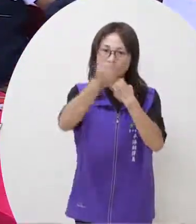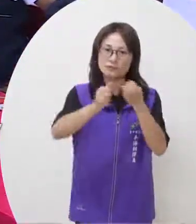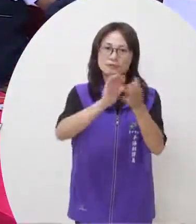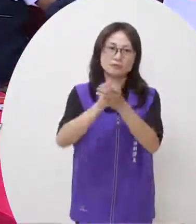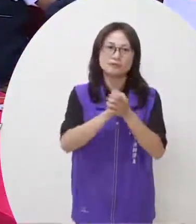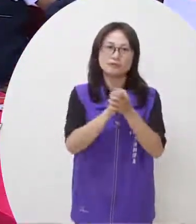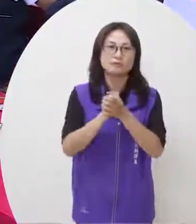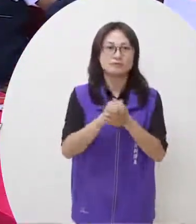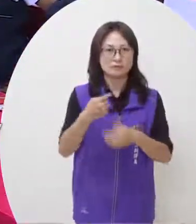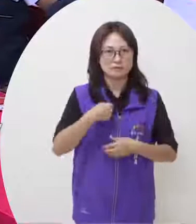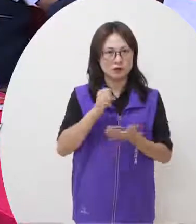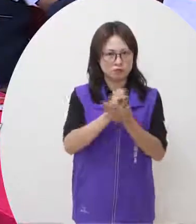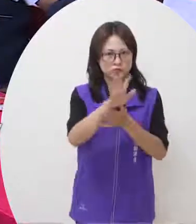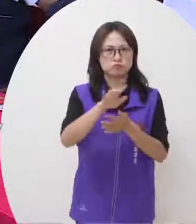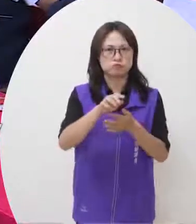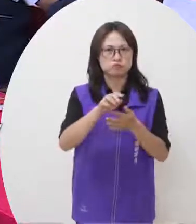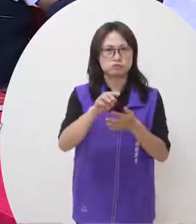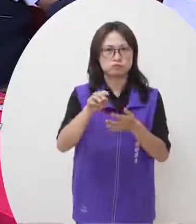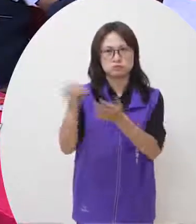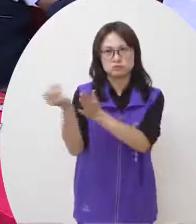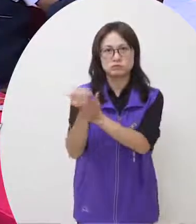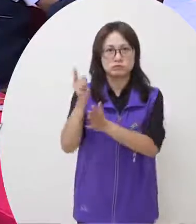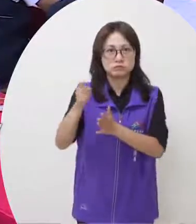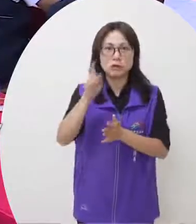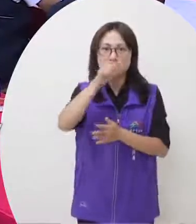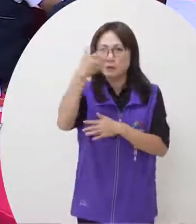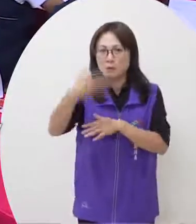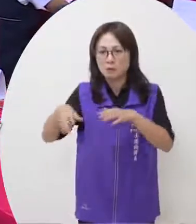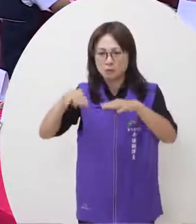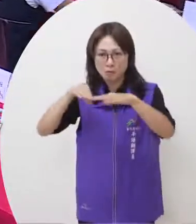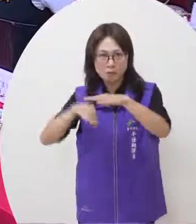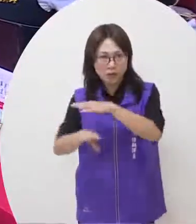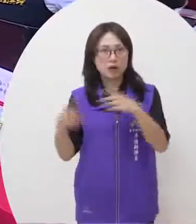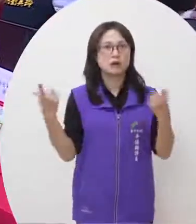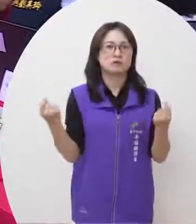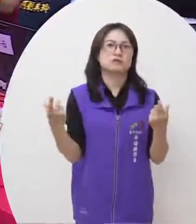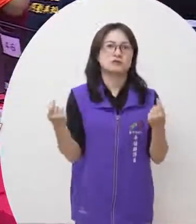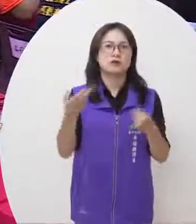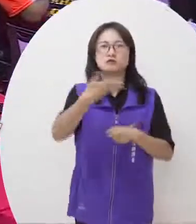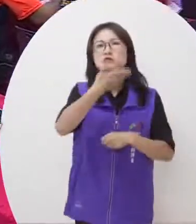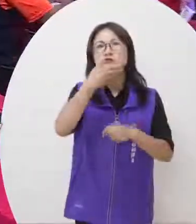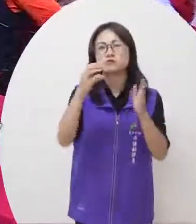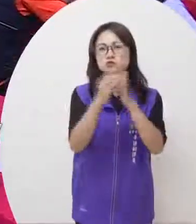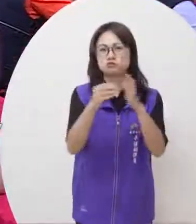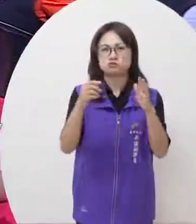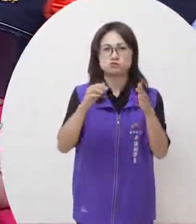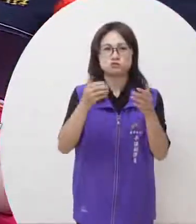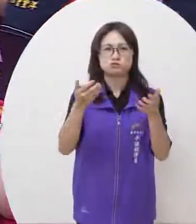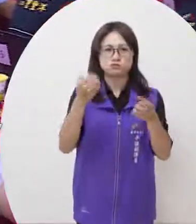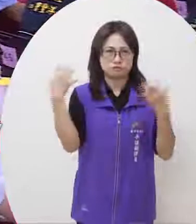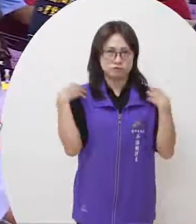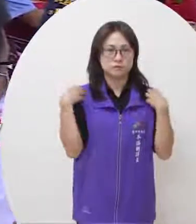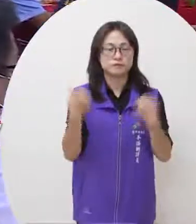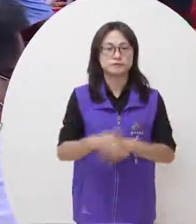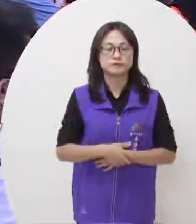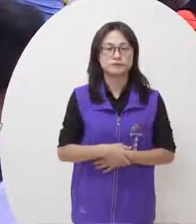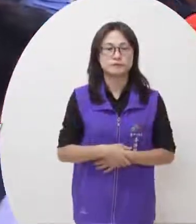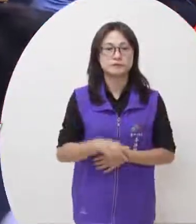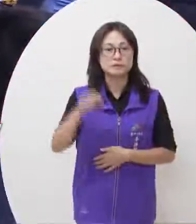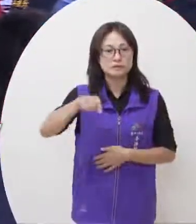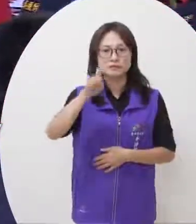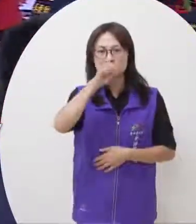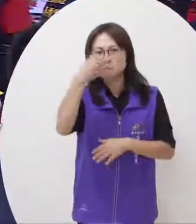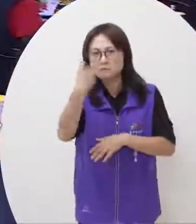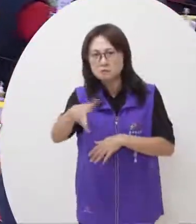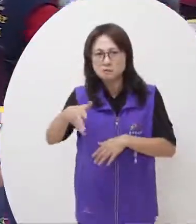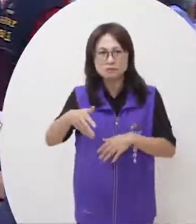我要报告的也是跟那个污水水利局有关系哈，就是我们的那个污水都已经